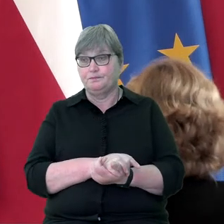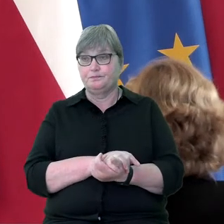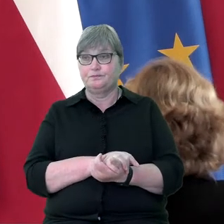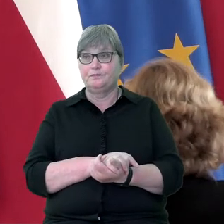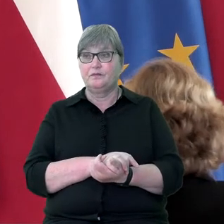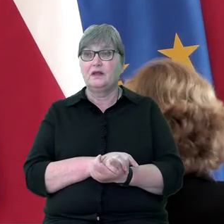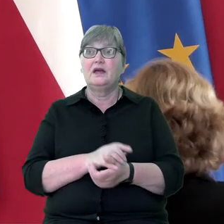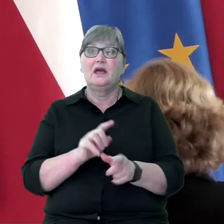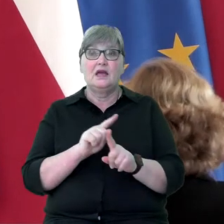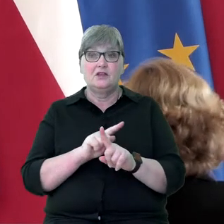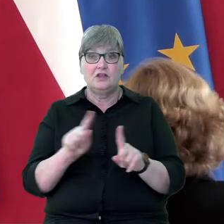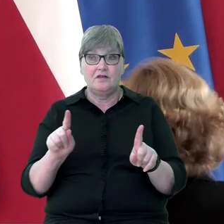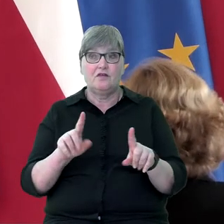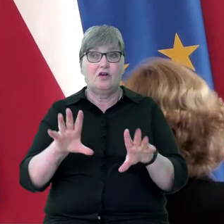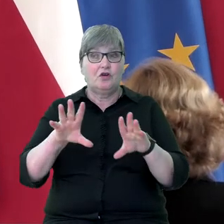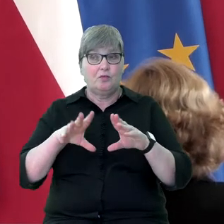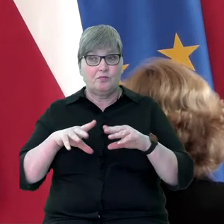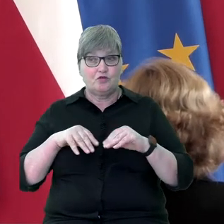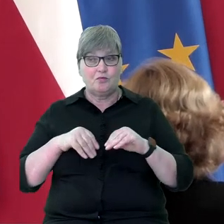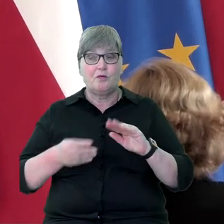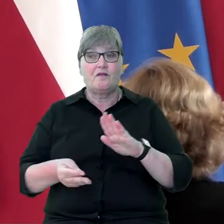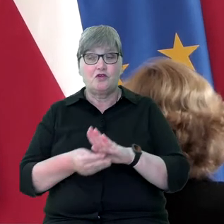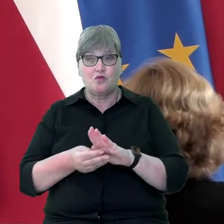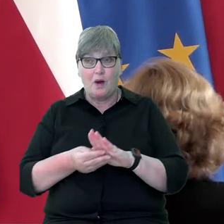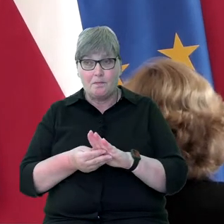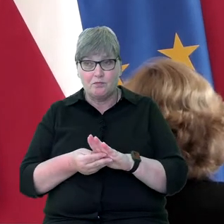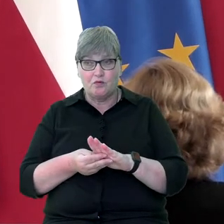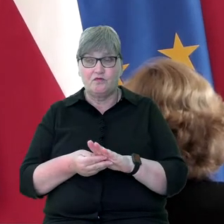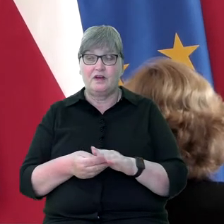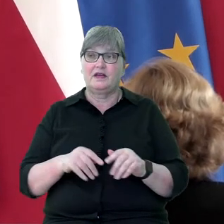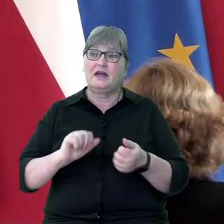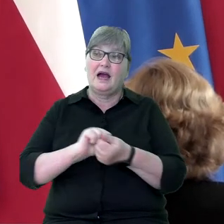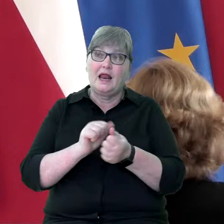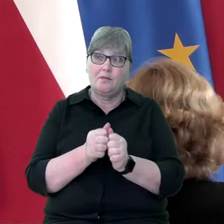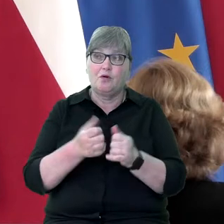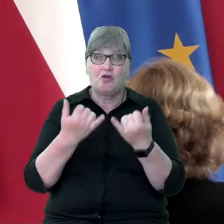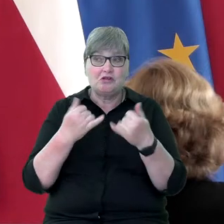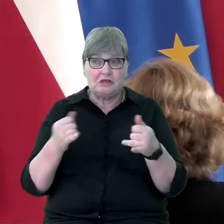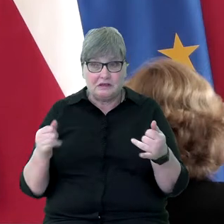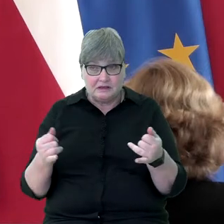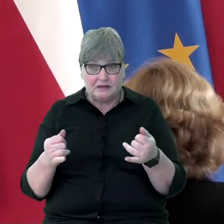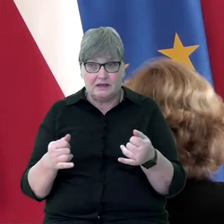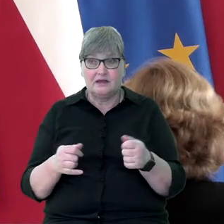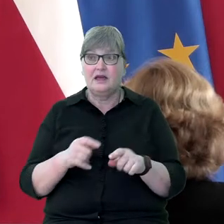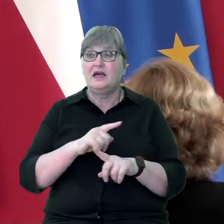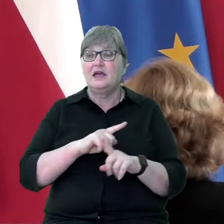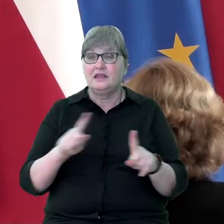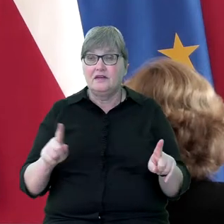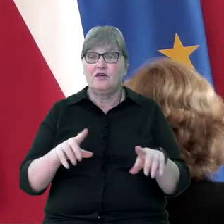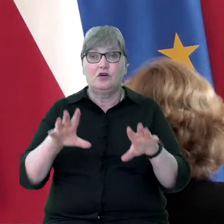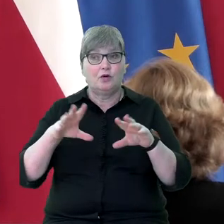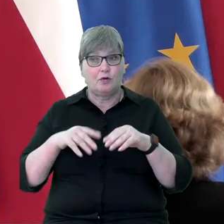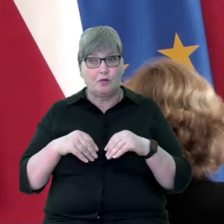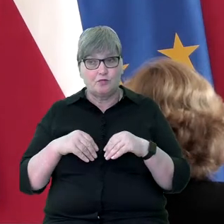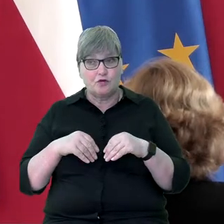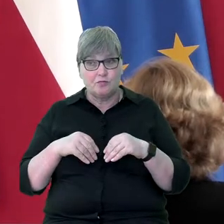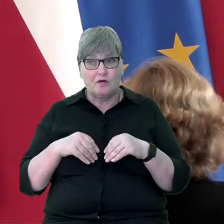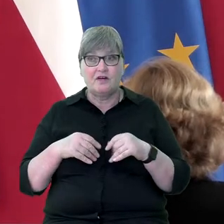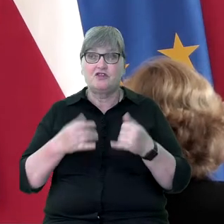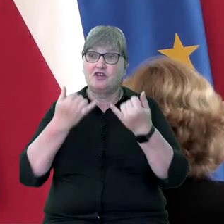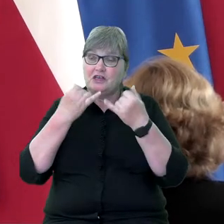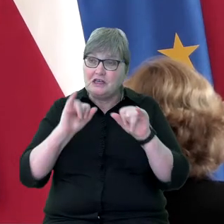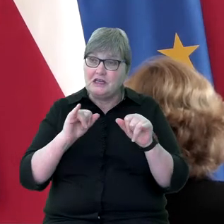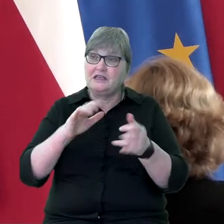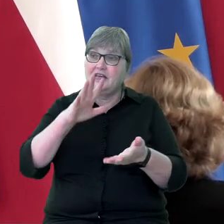zakaz przyjmowania darów, podarunków, dotyczyło to także jego rodziny, zakaz przyjmowania posady, stanowiska i wykonywania zajęć, które stałyby